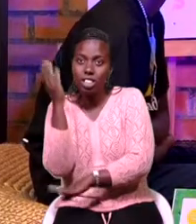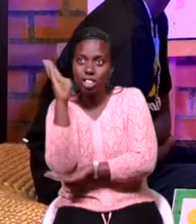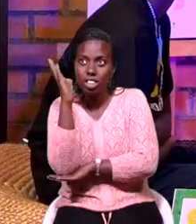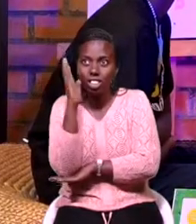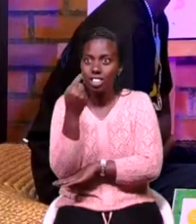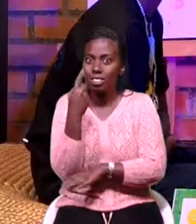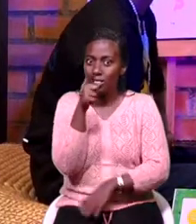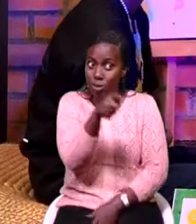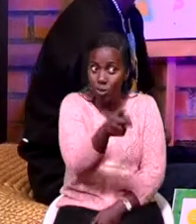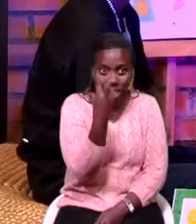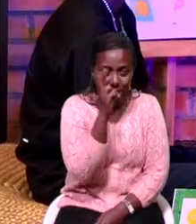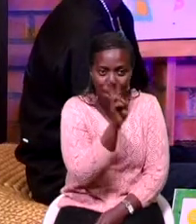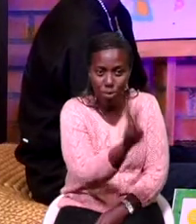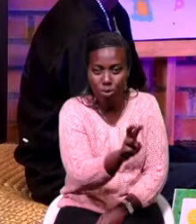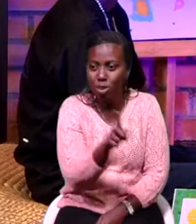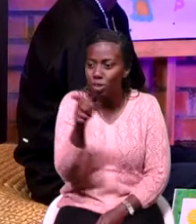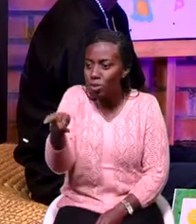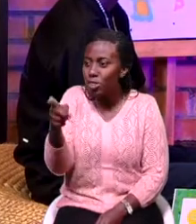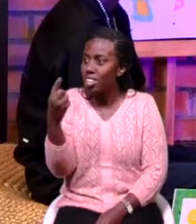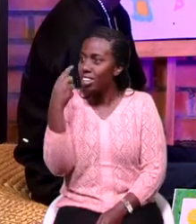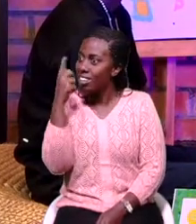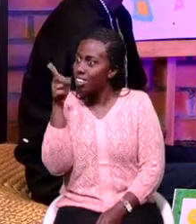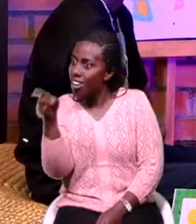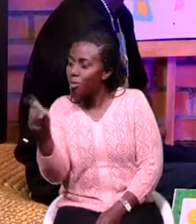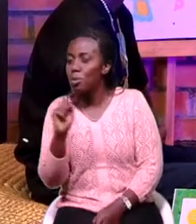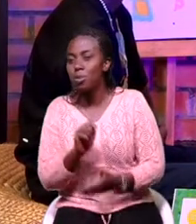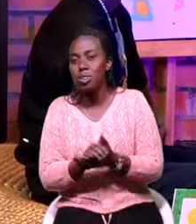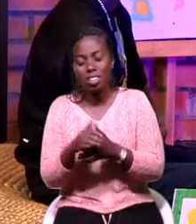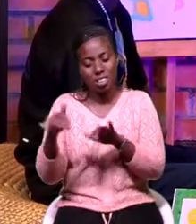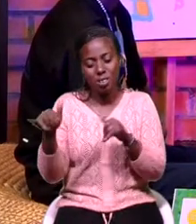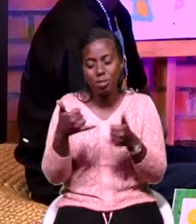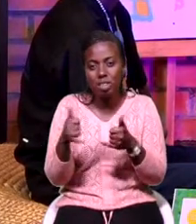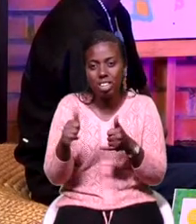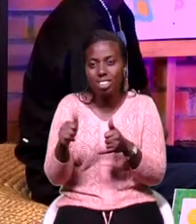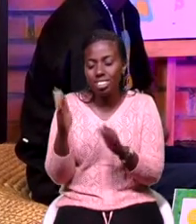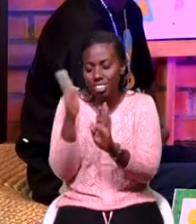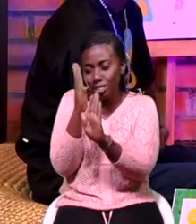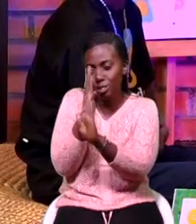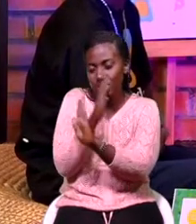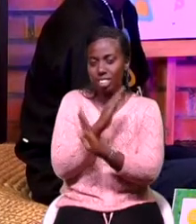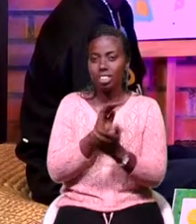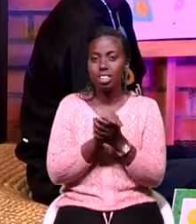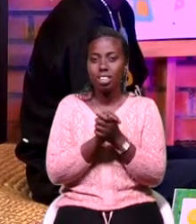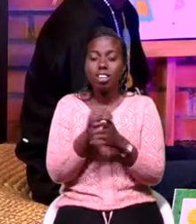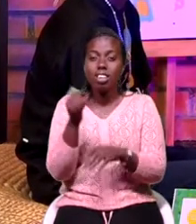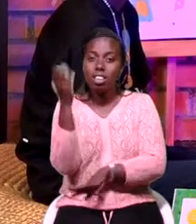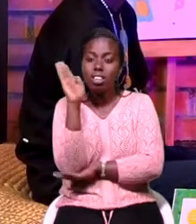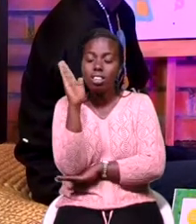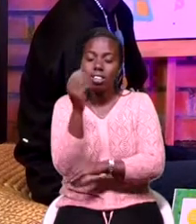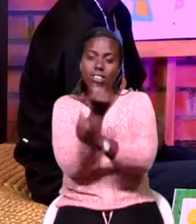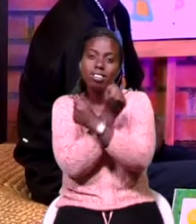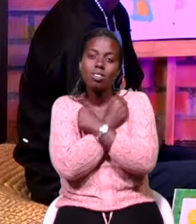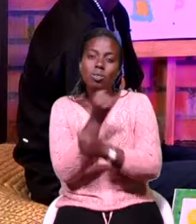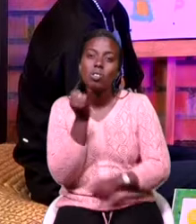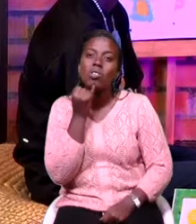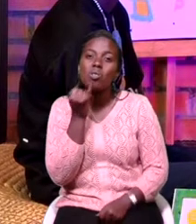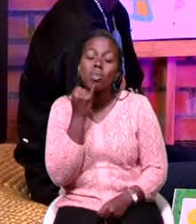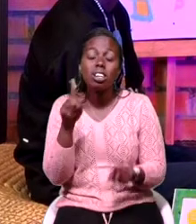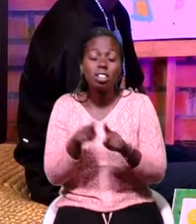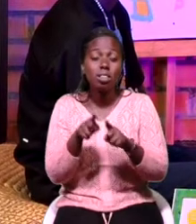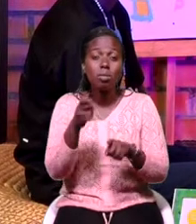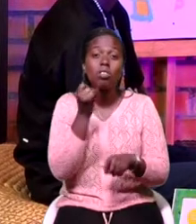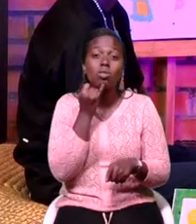nguriya namubonye. Igiti nguriya nakubonye. Bagakina kwihishanya. Igiti cyakundaga umwana, umwana